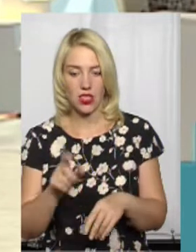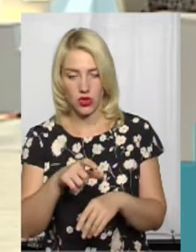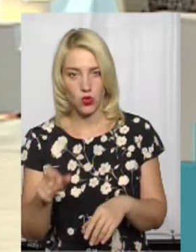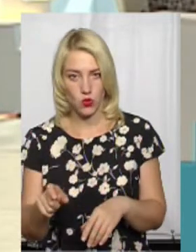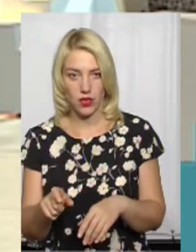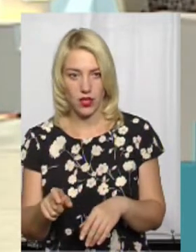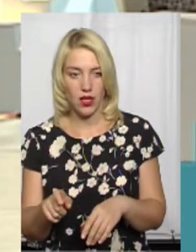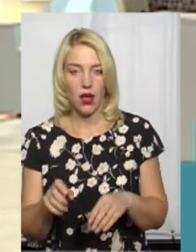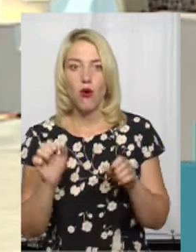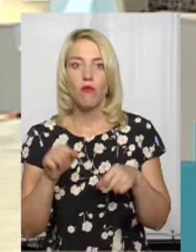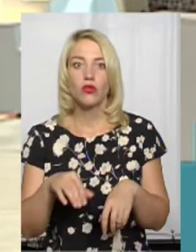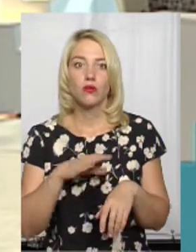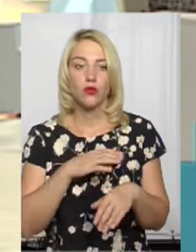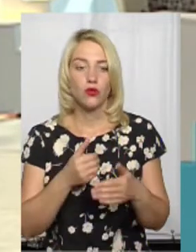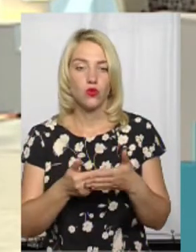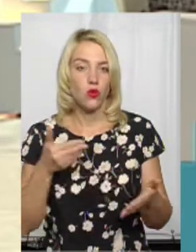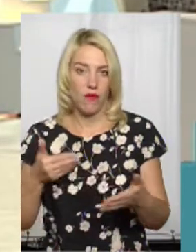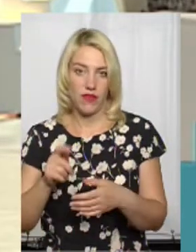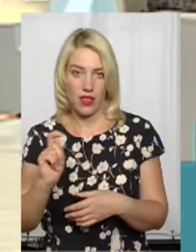люди. Можливо, що до війни.